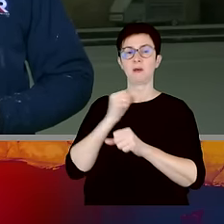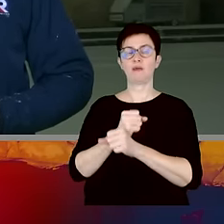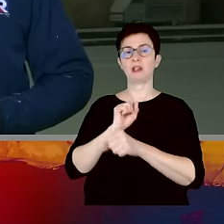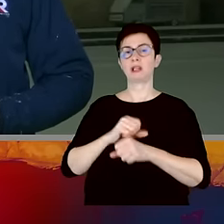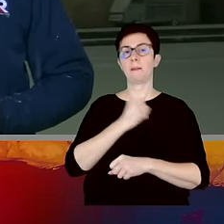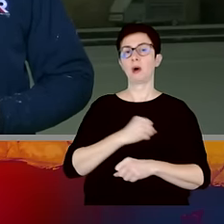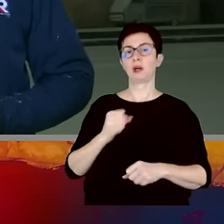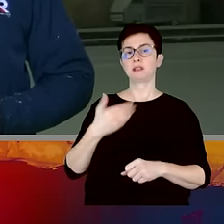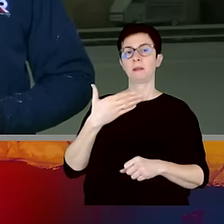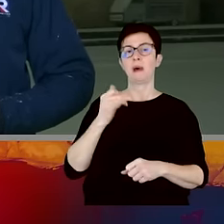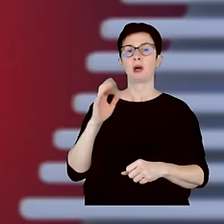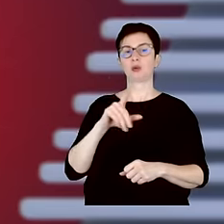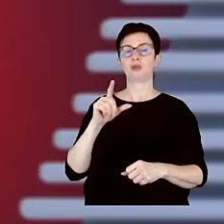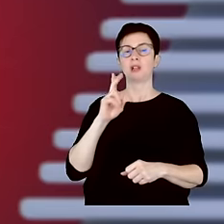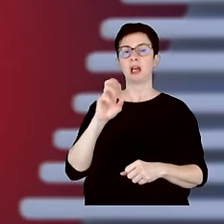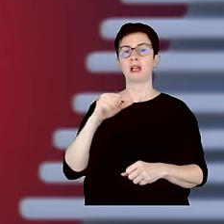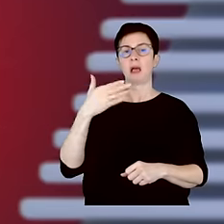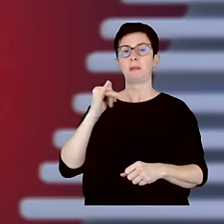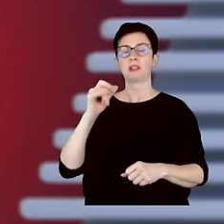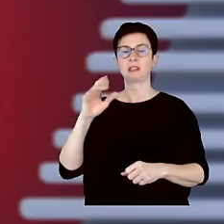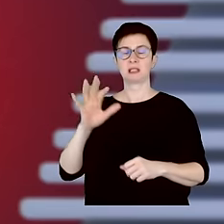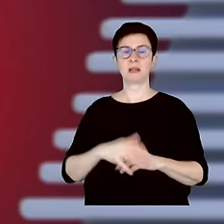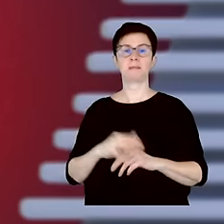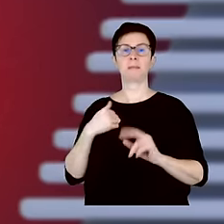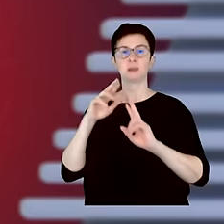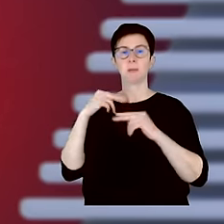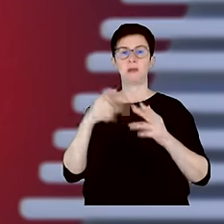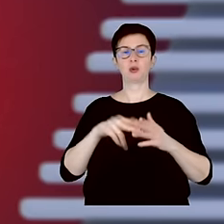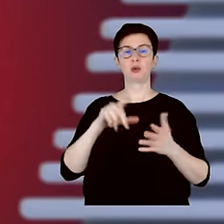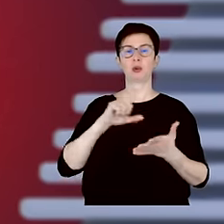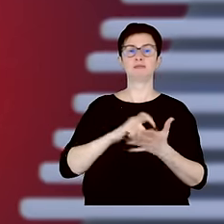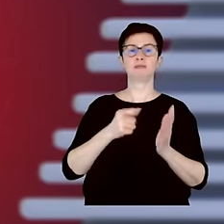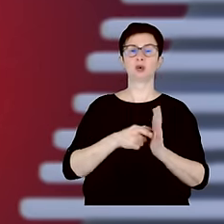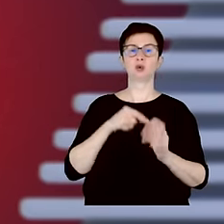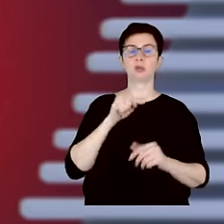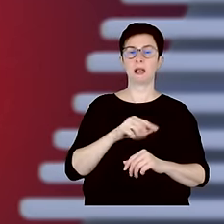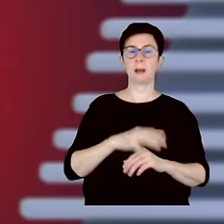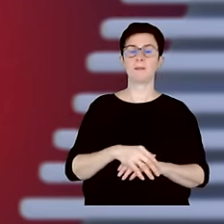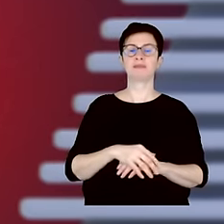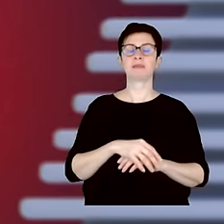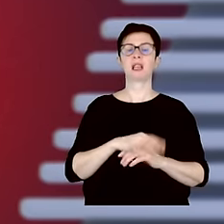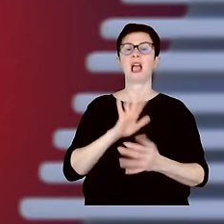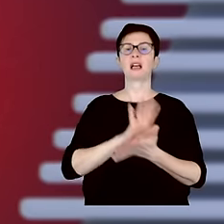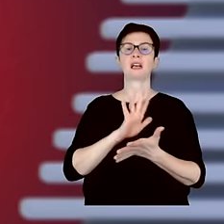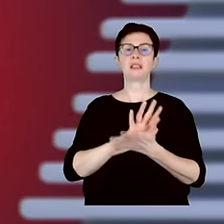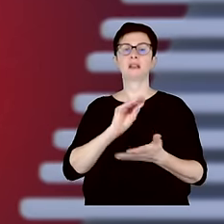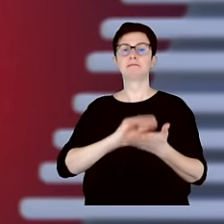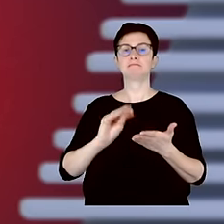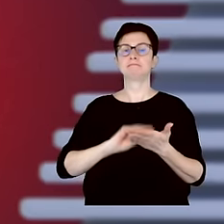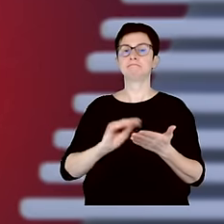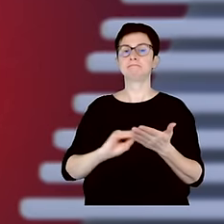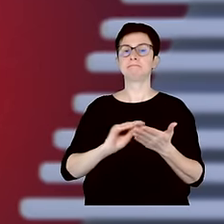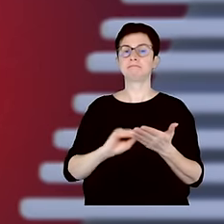Mariusz Kamiński. My wracamy do studia. Prasa dzisiaj doniosła o